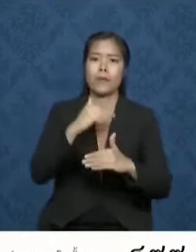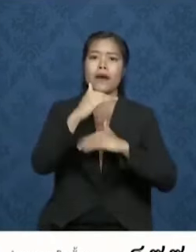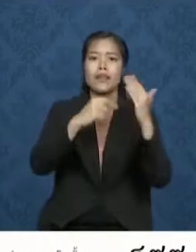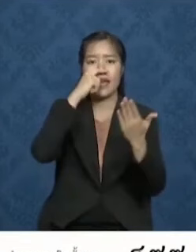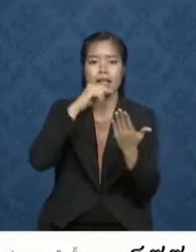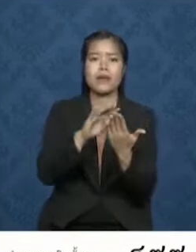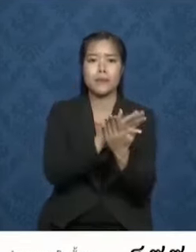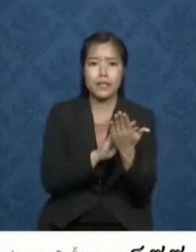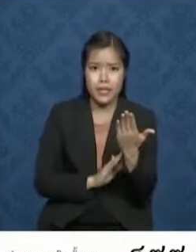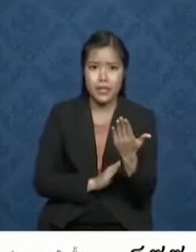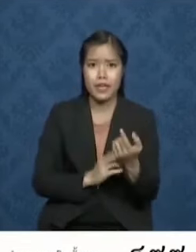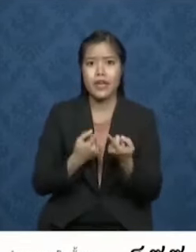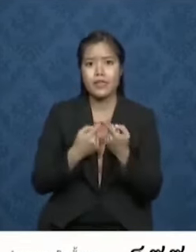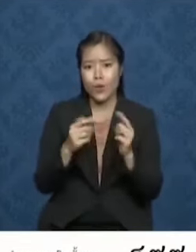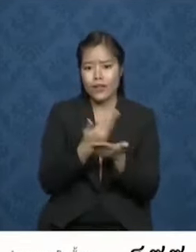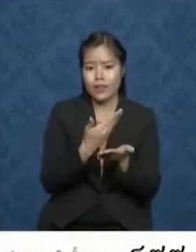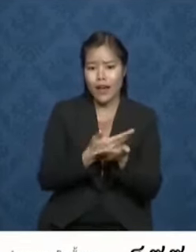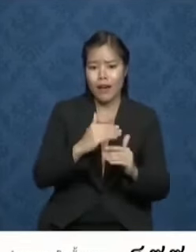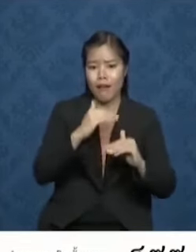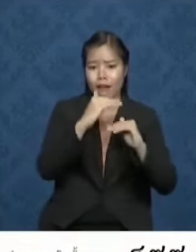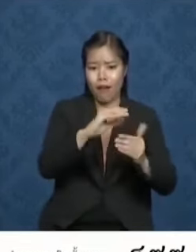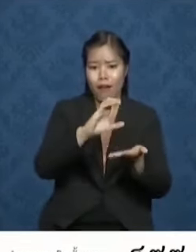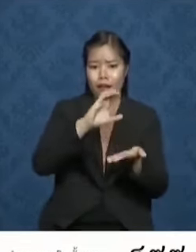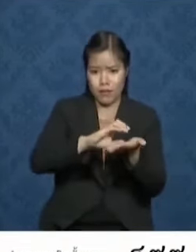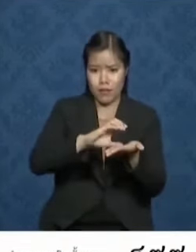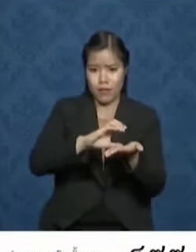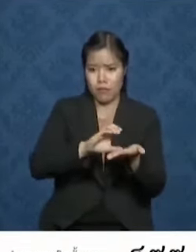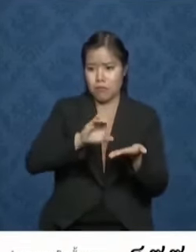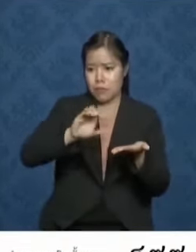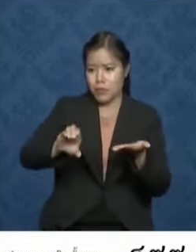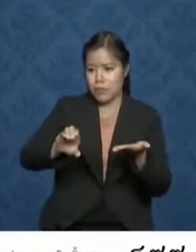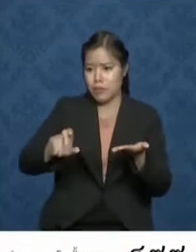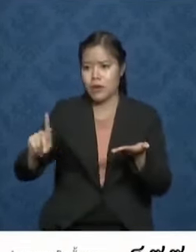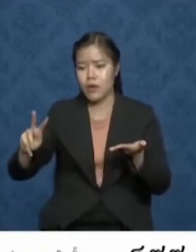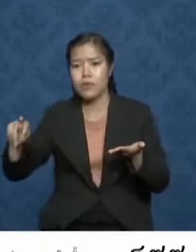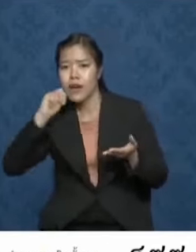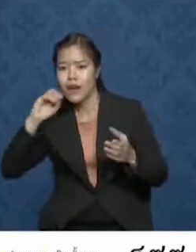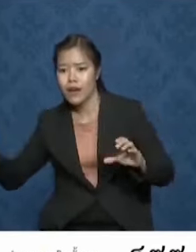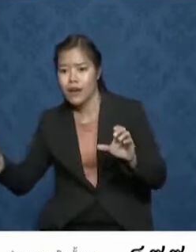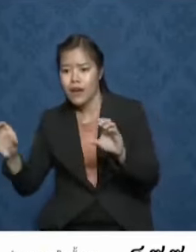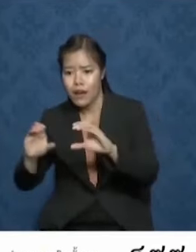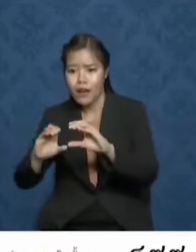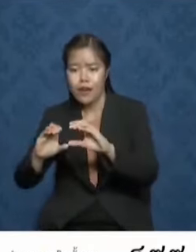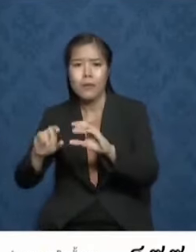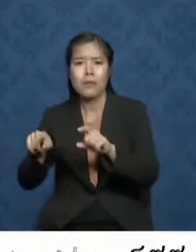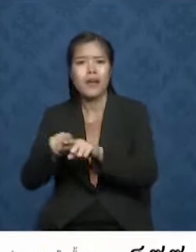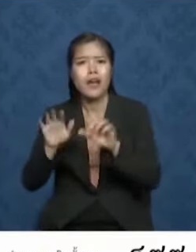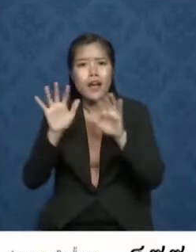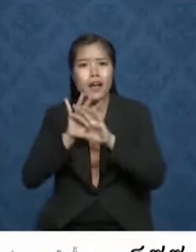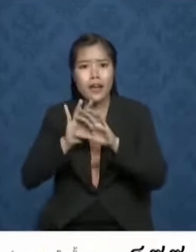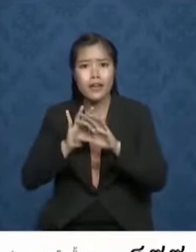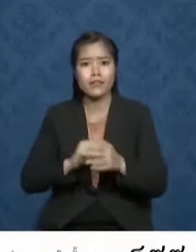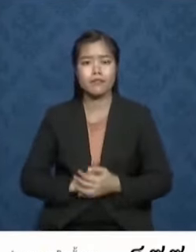ประเทศแต่ว่าการตั้งงบประมาณขนาดนี้เพื่อมาทำงานซ้ำซ้อนกับหน่วยงานที่มีหน้าที่รับผิดชอบโดยตรงเนี่ย